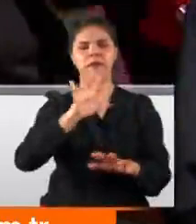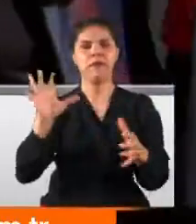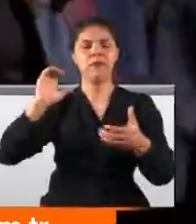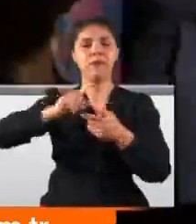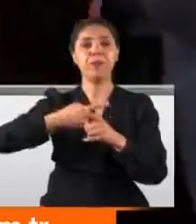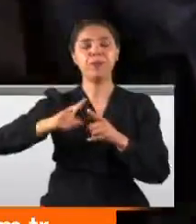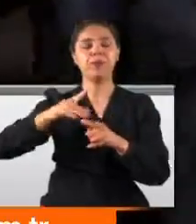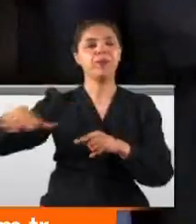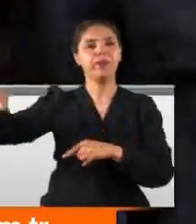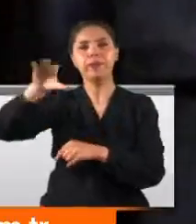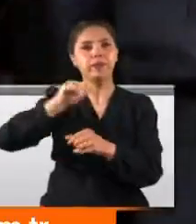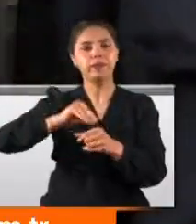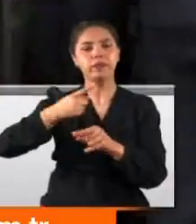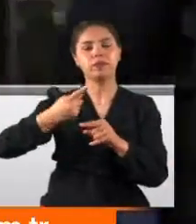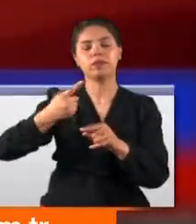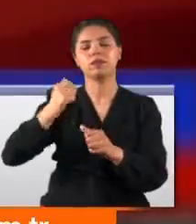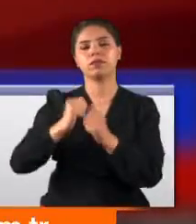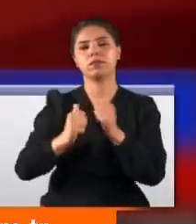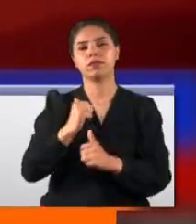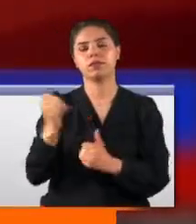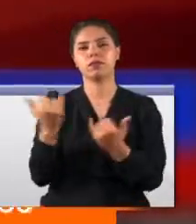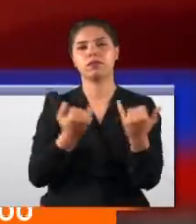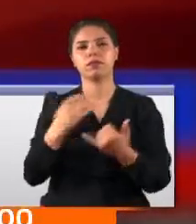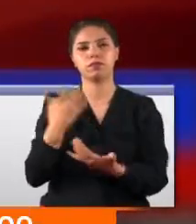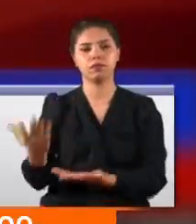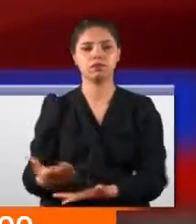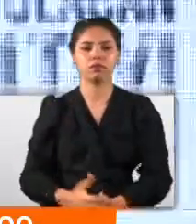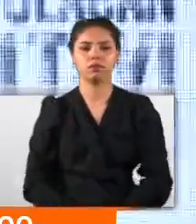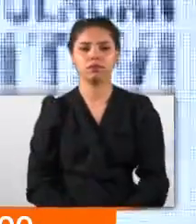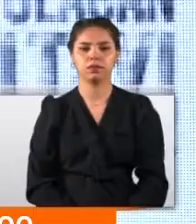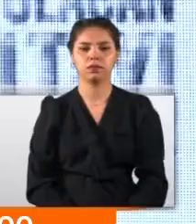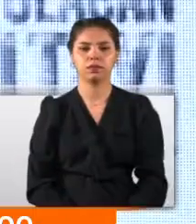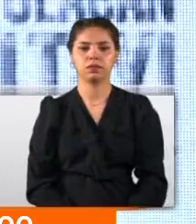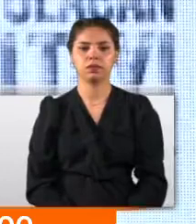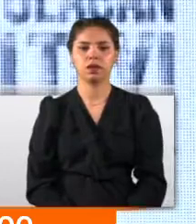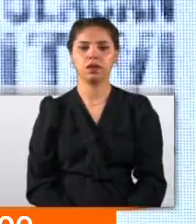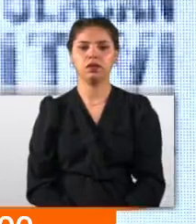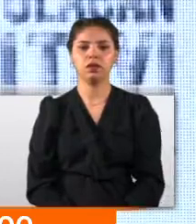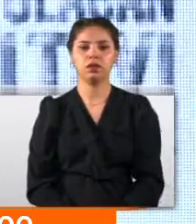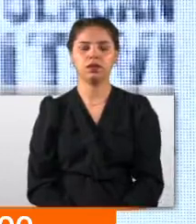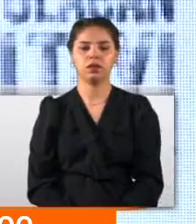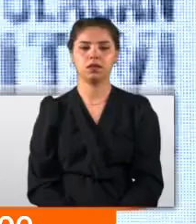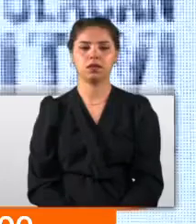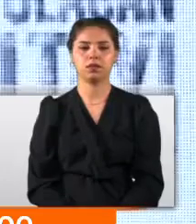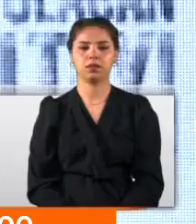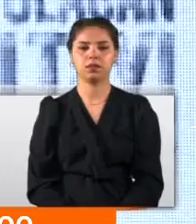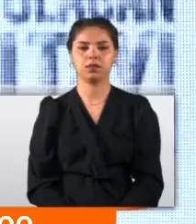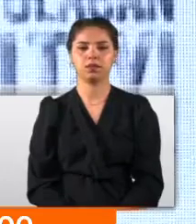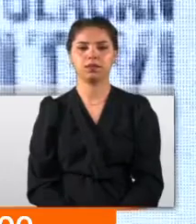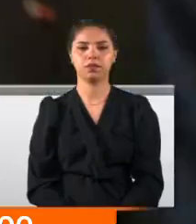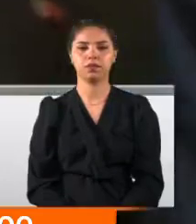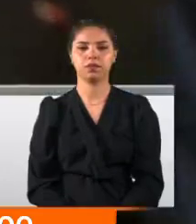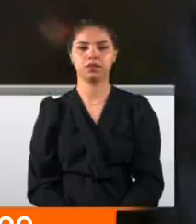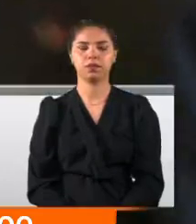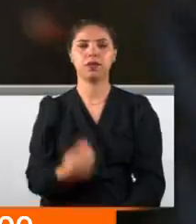ittifak ortakları arasında da kılıçlar çekildi. Yani şu anda ittifak yok zaten. İyi, bundan sonra size hayatta başarılar